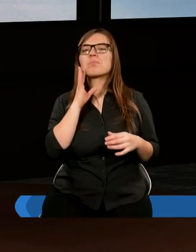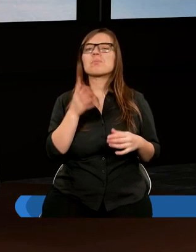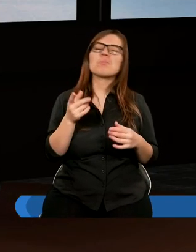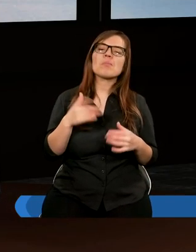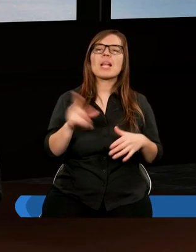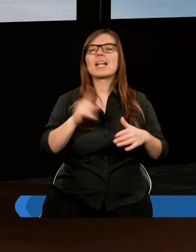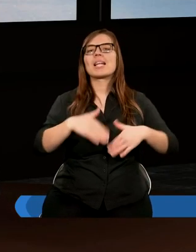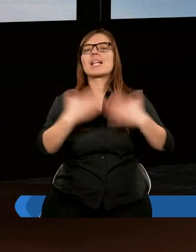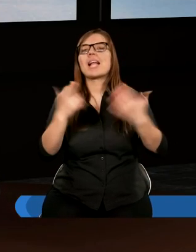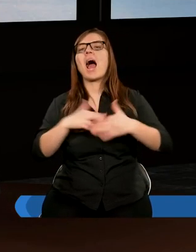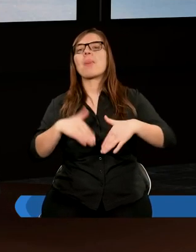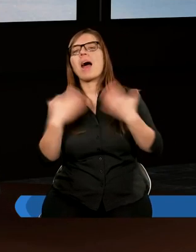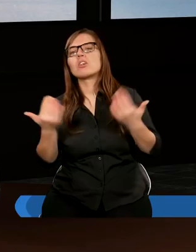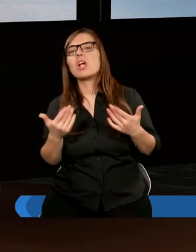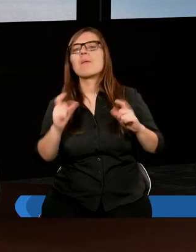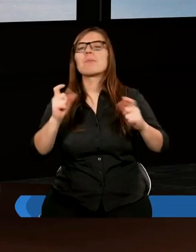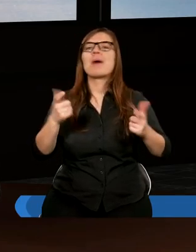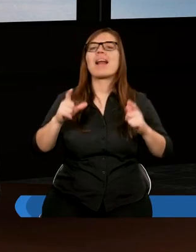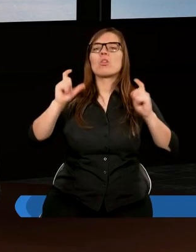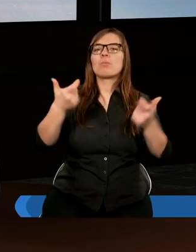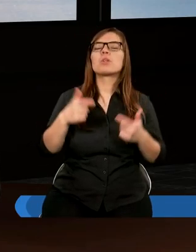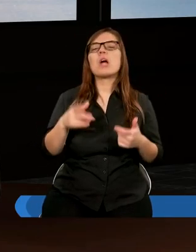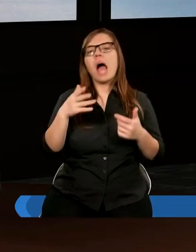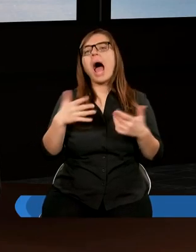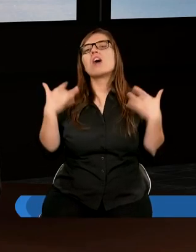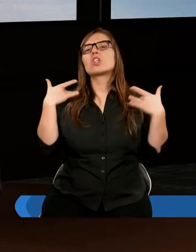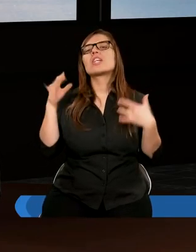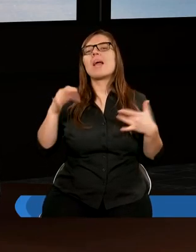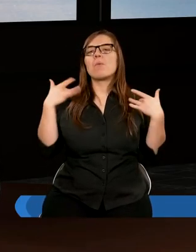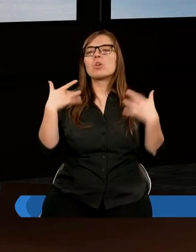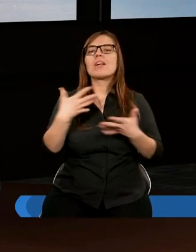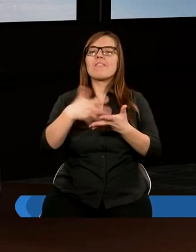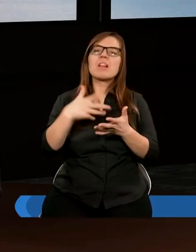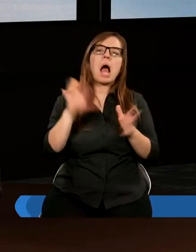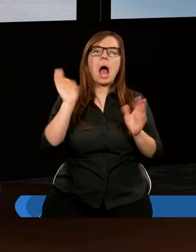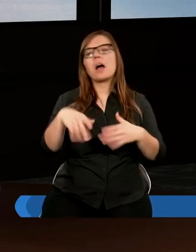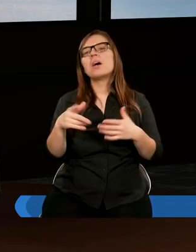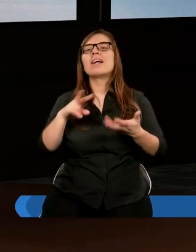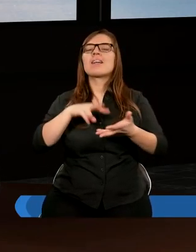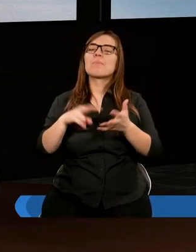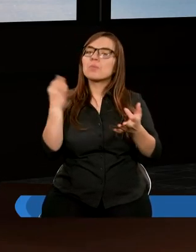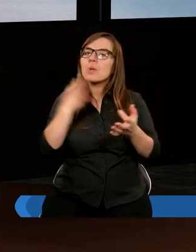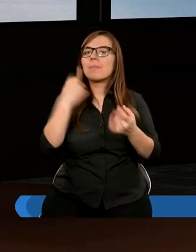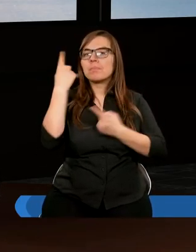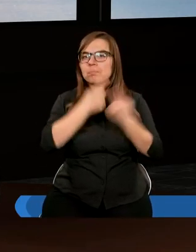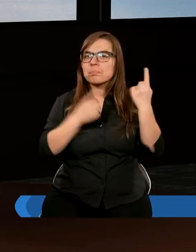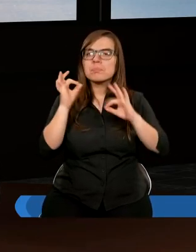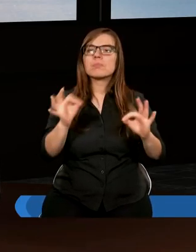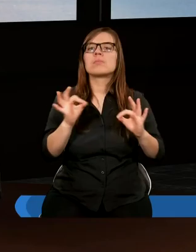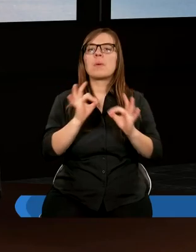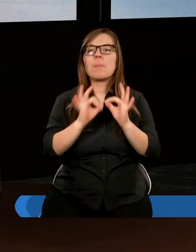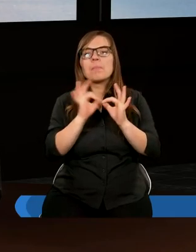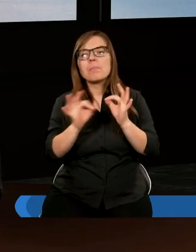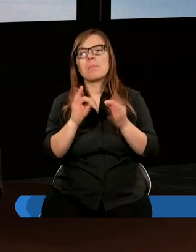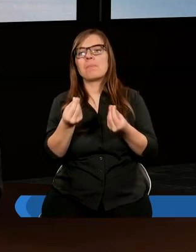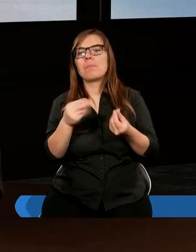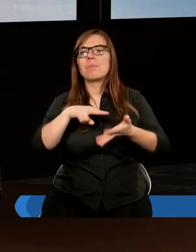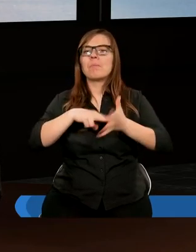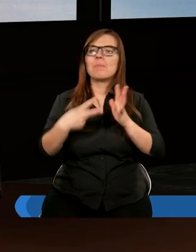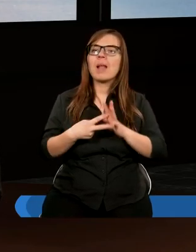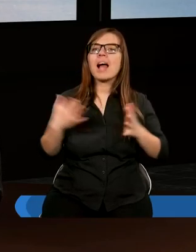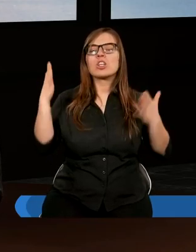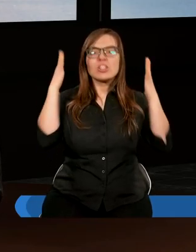dnia albo od przypadku do przypadku, tylko jeżeli to jest połączone z liczeniem, z planowaniem, z przemyśleniem, to jest takie